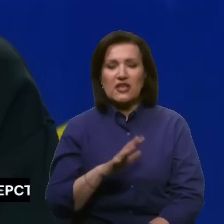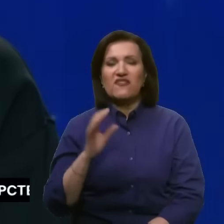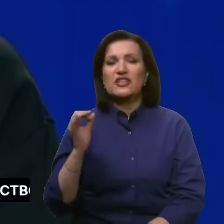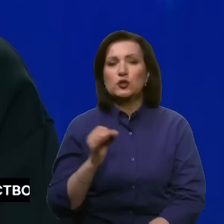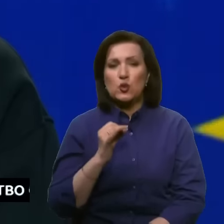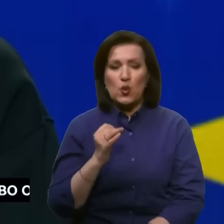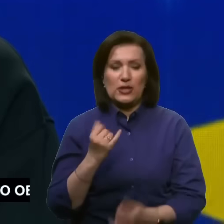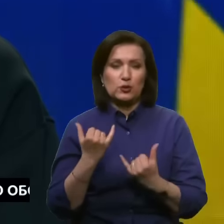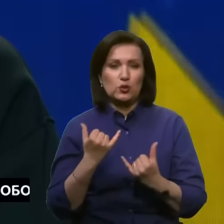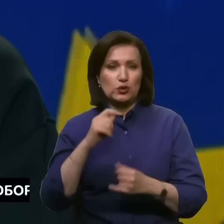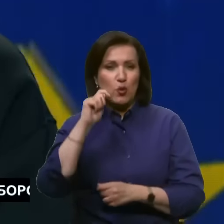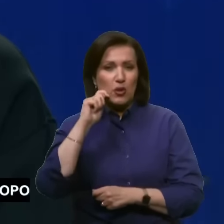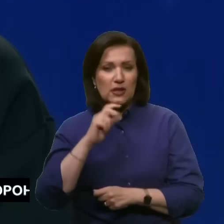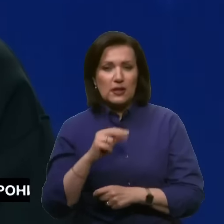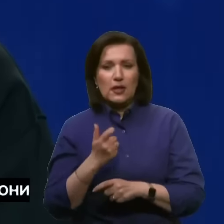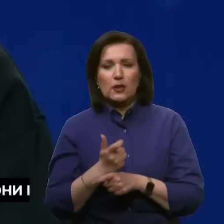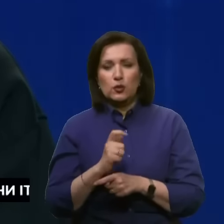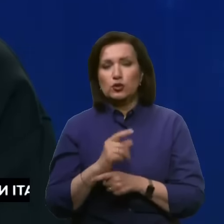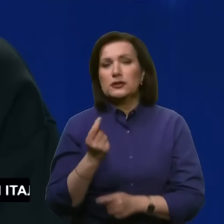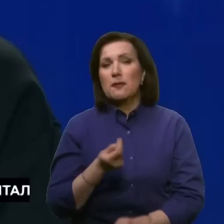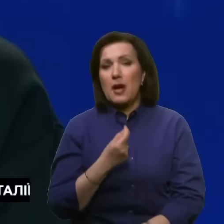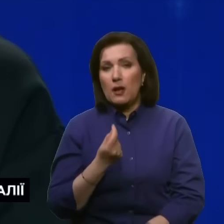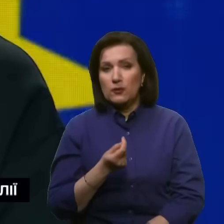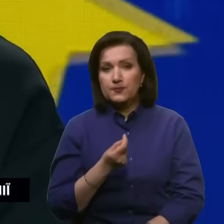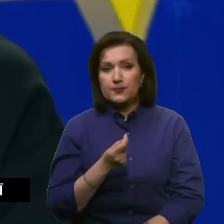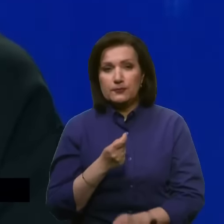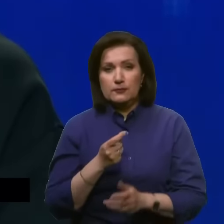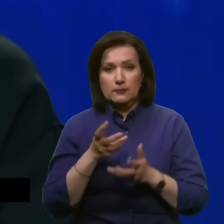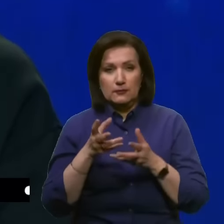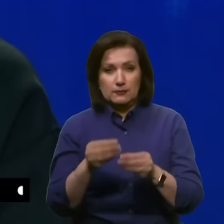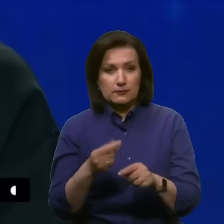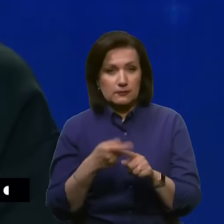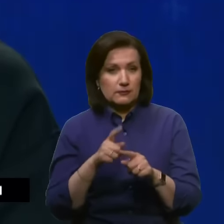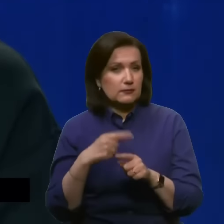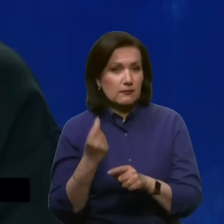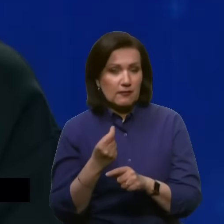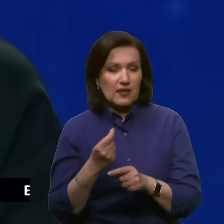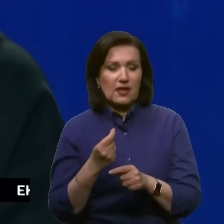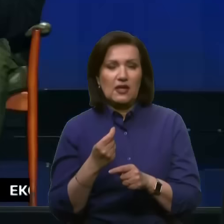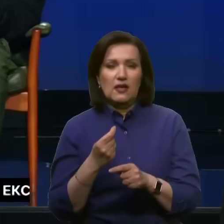історії сучасної України дуже замало впливу,